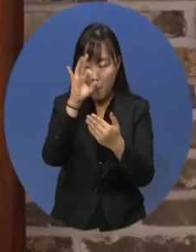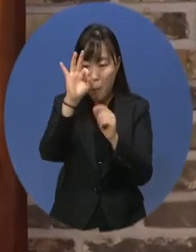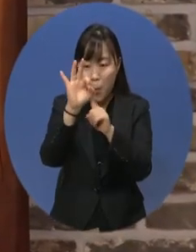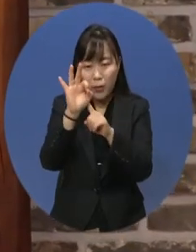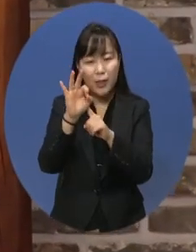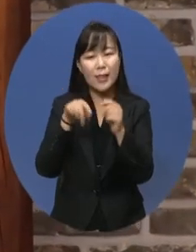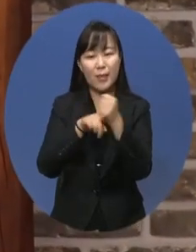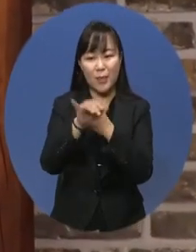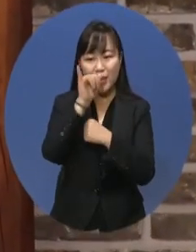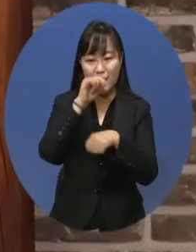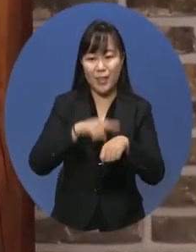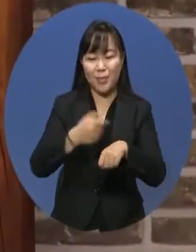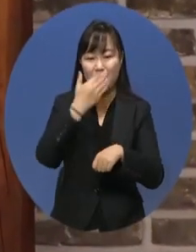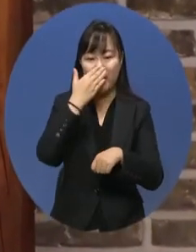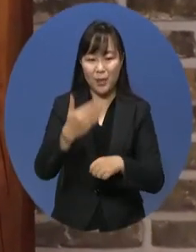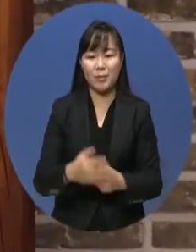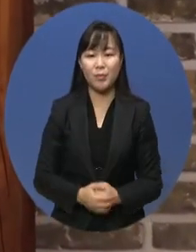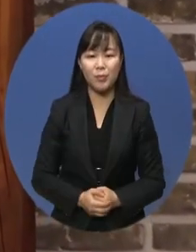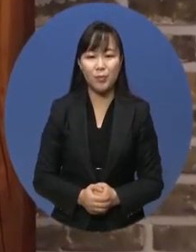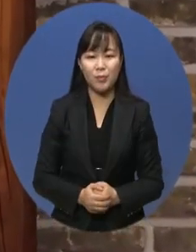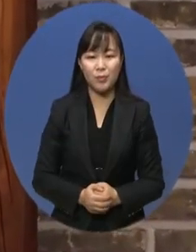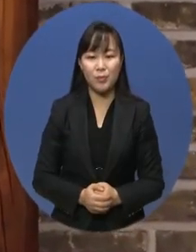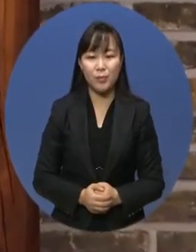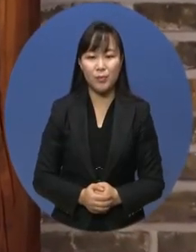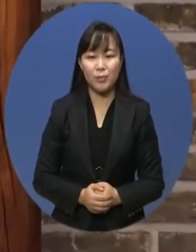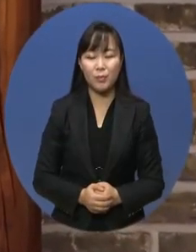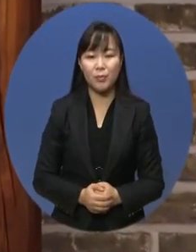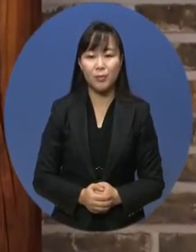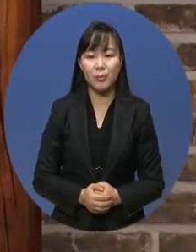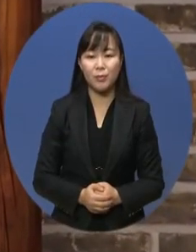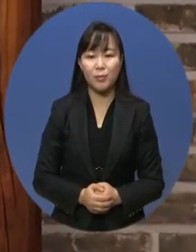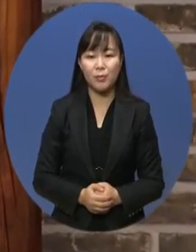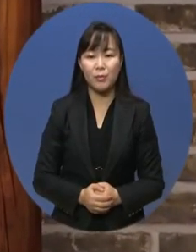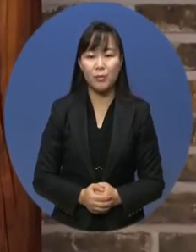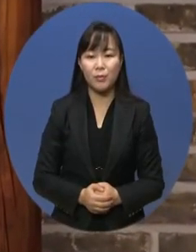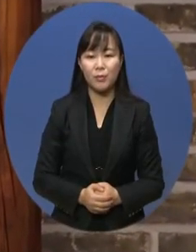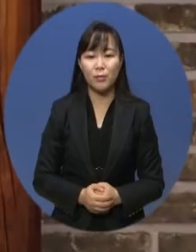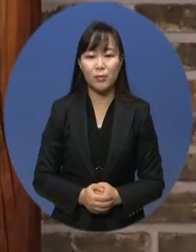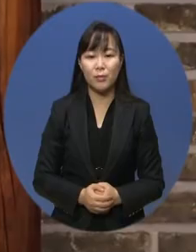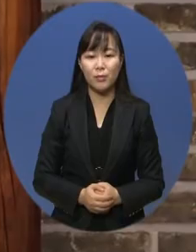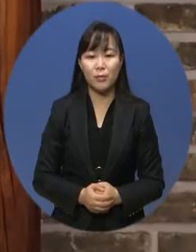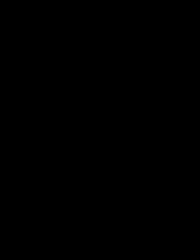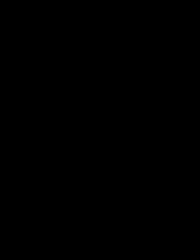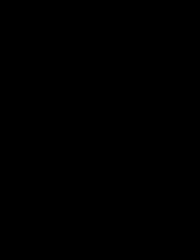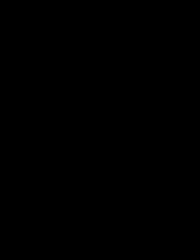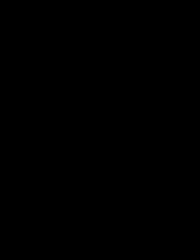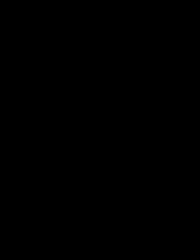의미 있는 시간이 되고 있습니다 복지 tv 뉴스 잊어요 입니다